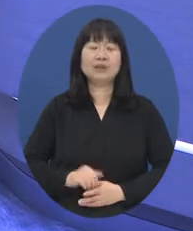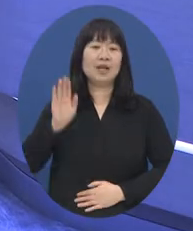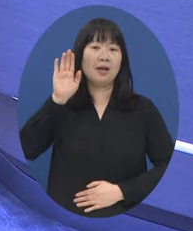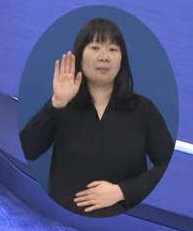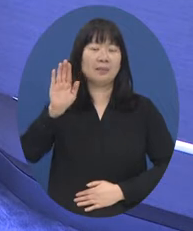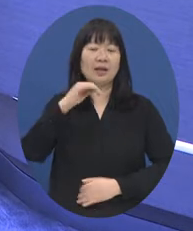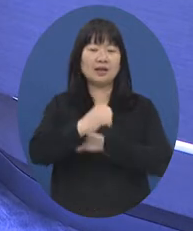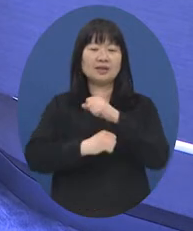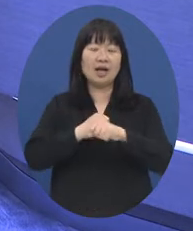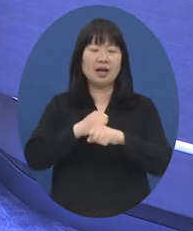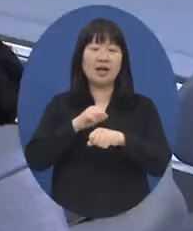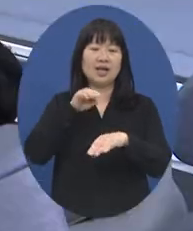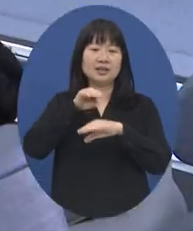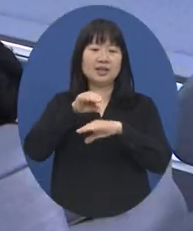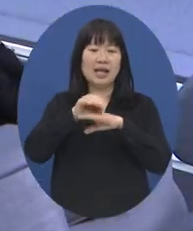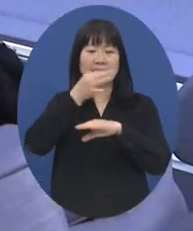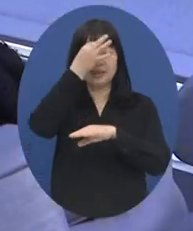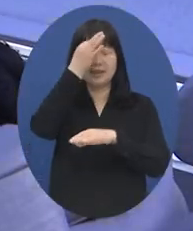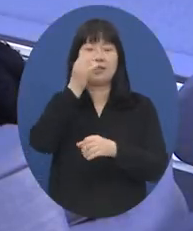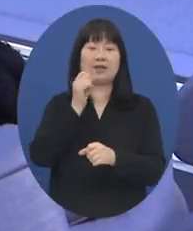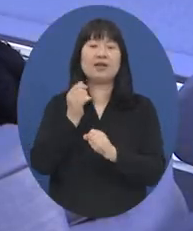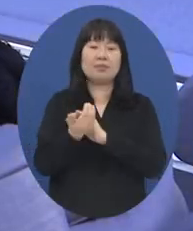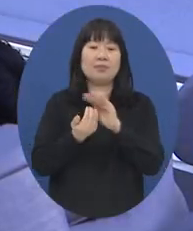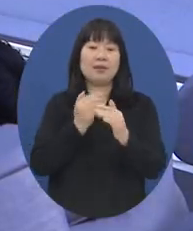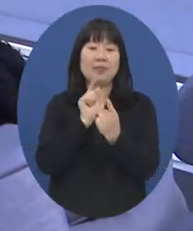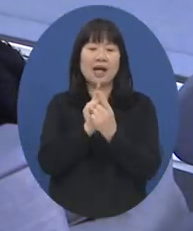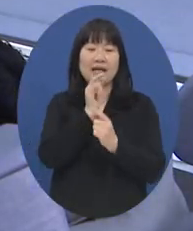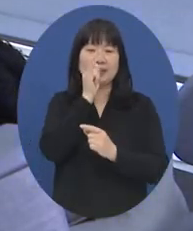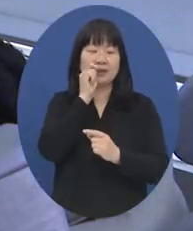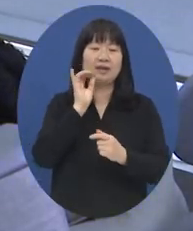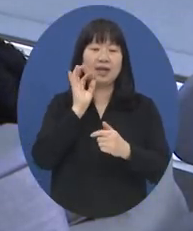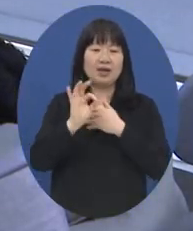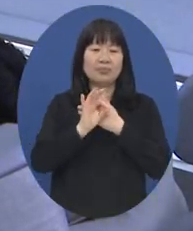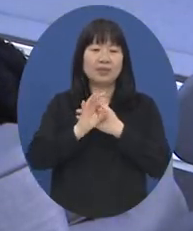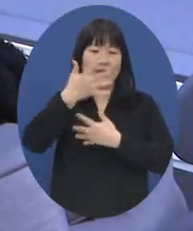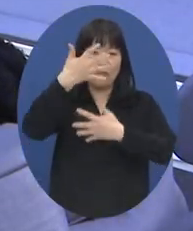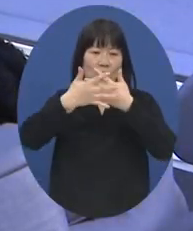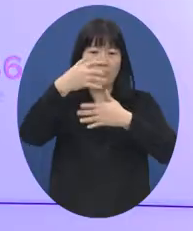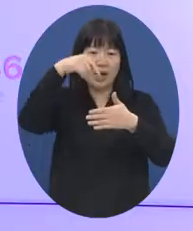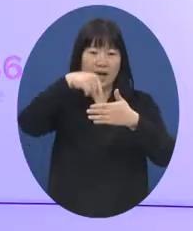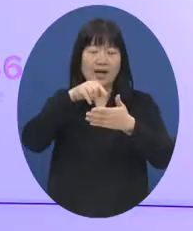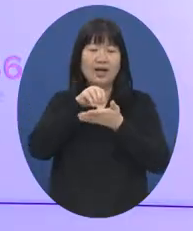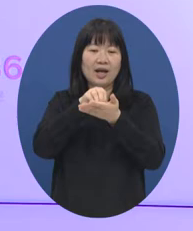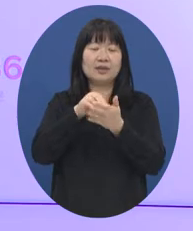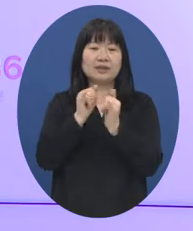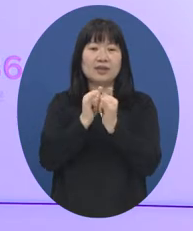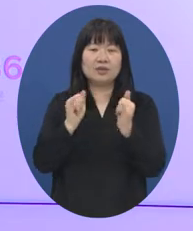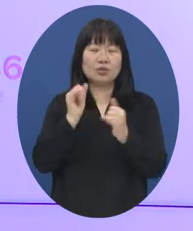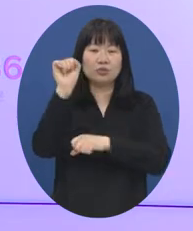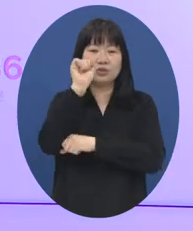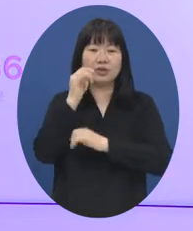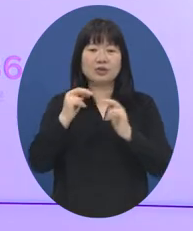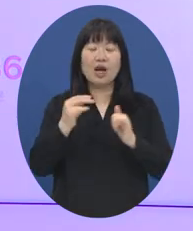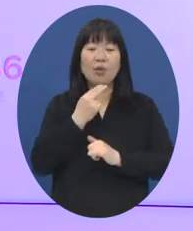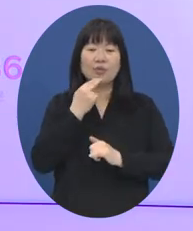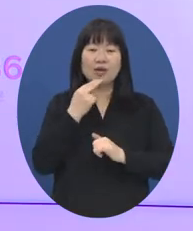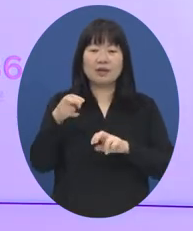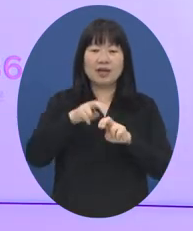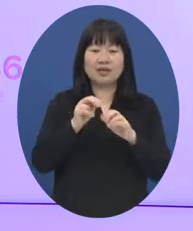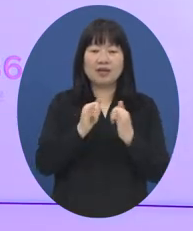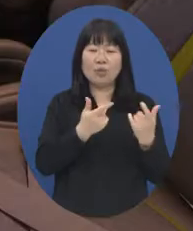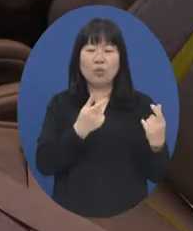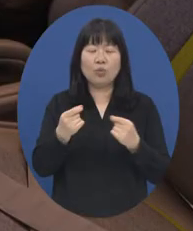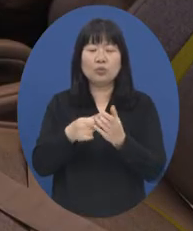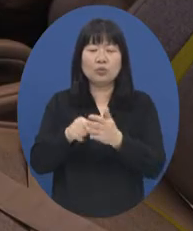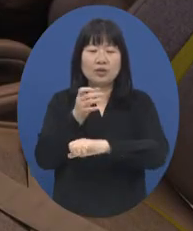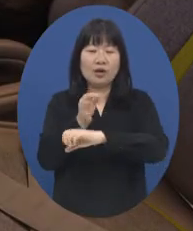미래 자율주행차 기술을 미리 만나볼 수 있는 가상 공간에 올라탄 사람들. 운전자 없이 탑승자 모두가 쇼핑을